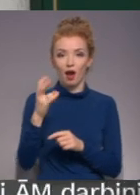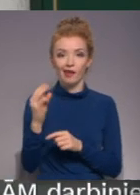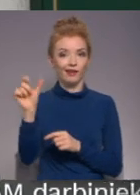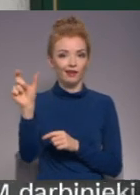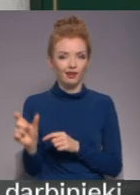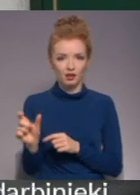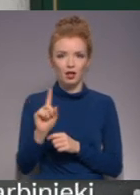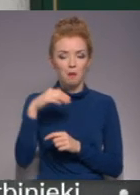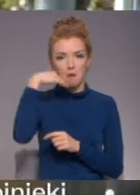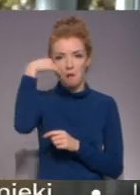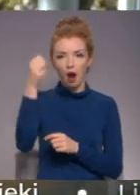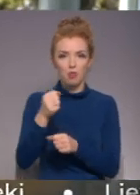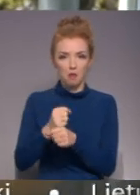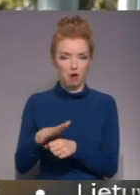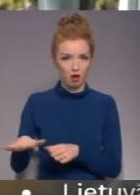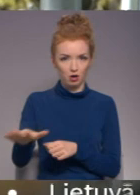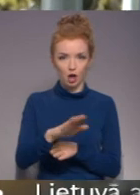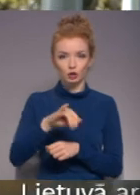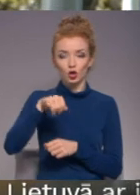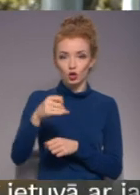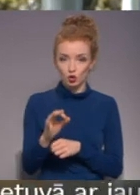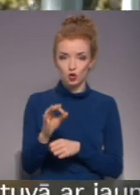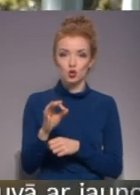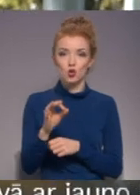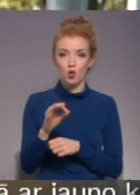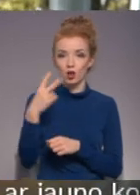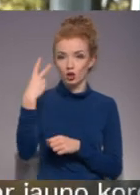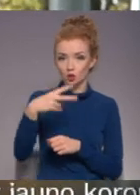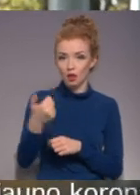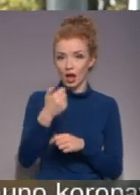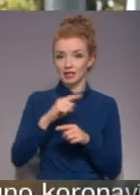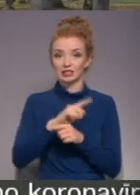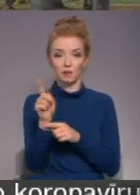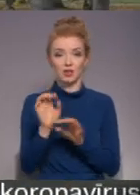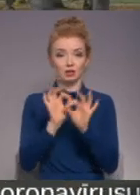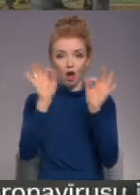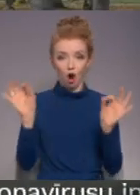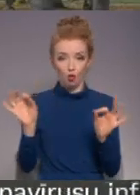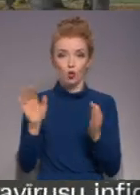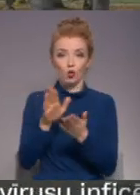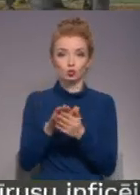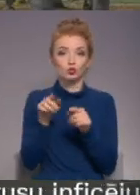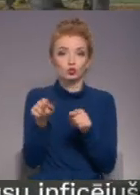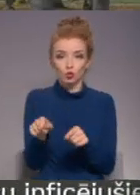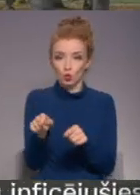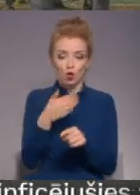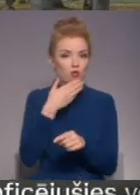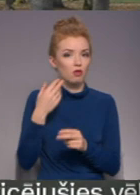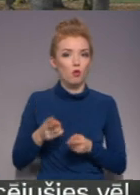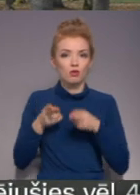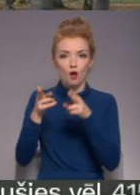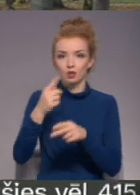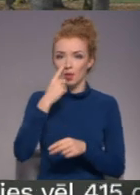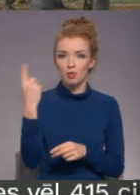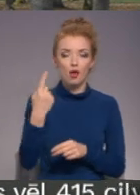tiek dēvēts par Balto pagastu, jo pēc Jura Plāķa vākuma 20. Gadsimta sākumā uz to dažādu iemeslu dēļ nav devusies